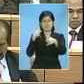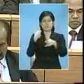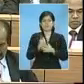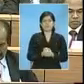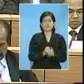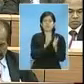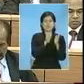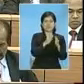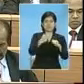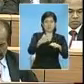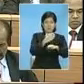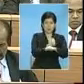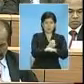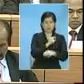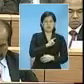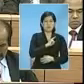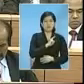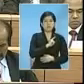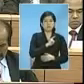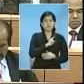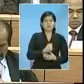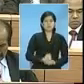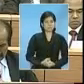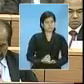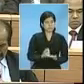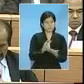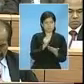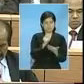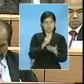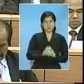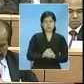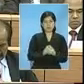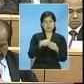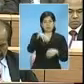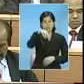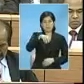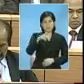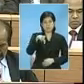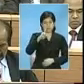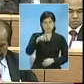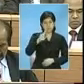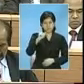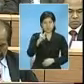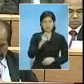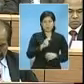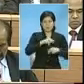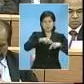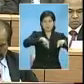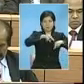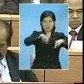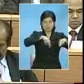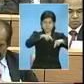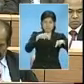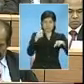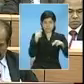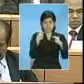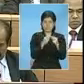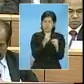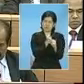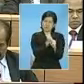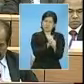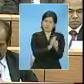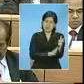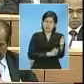ฝ่ายการเมืองที่รับชอบเรื่องนี้โดยตรงทางปปชทำหน้าที่สอบสวนเรื่องนี้มาเป็น 10ปีแล้วครับ